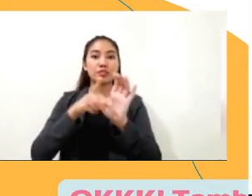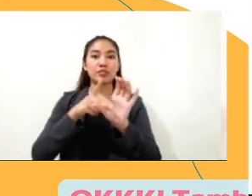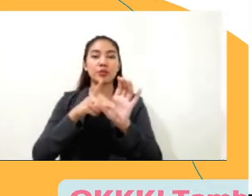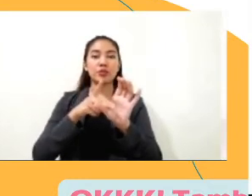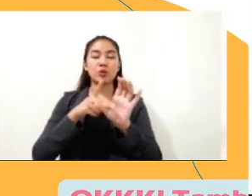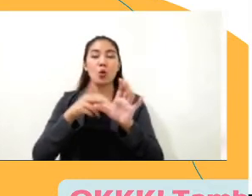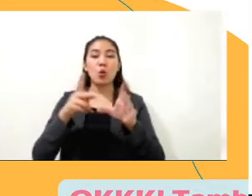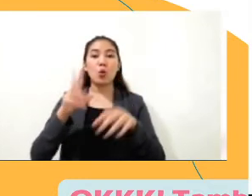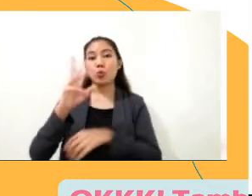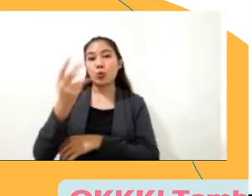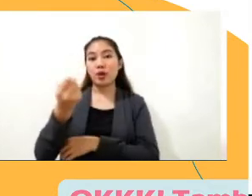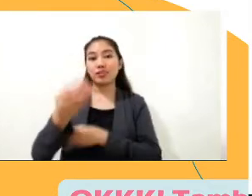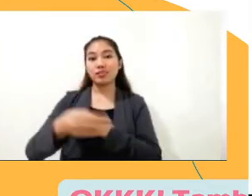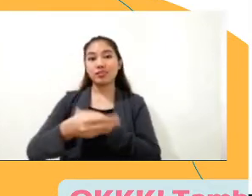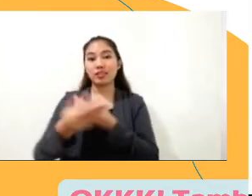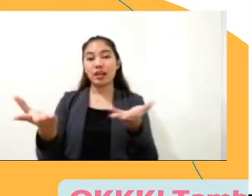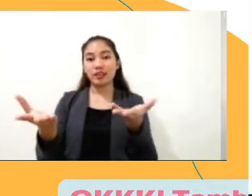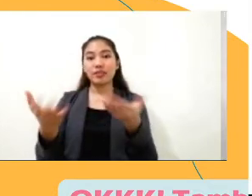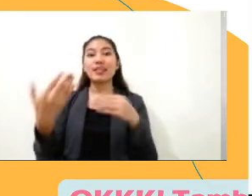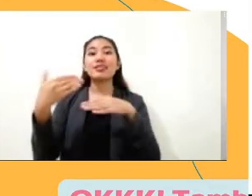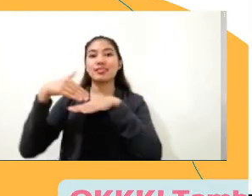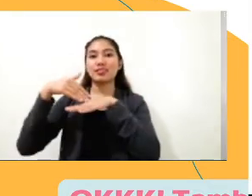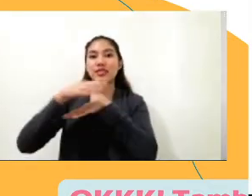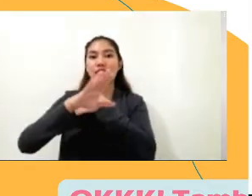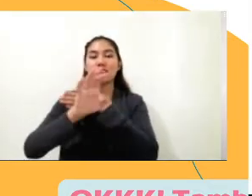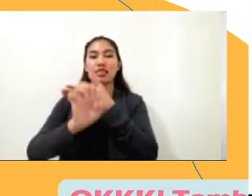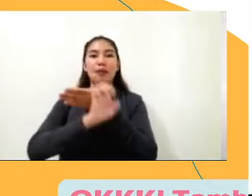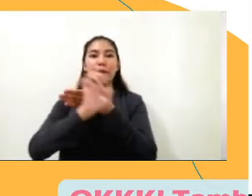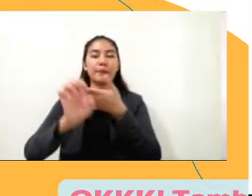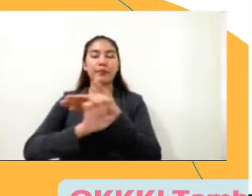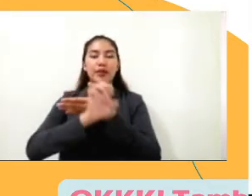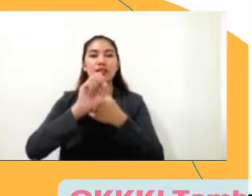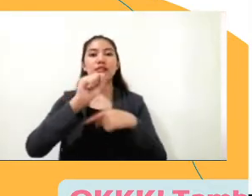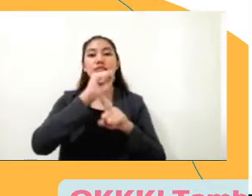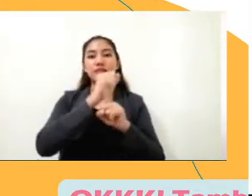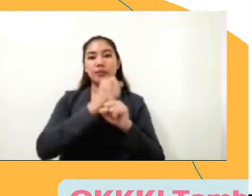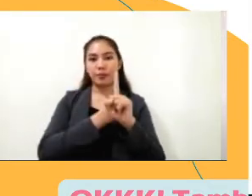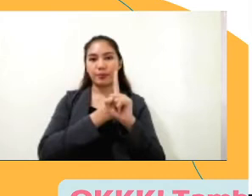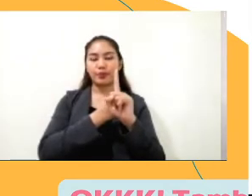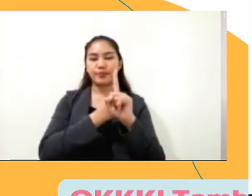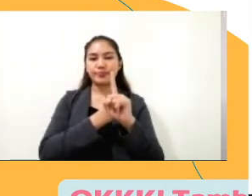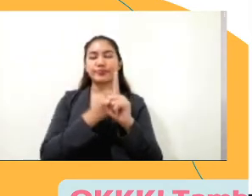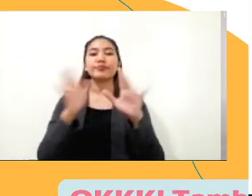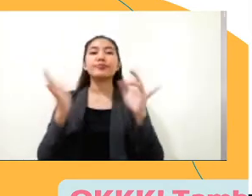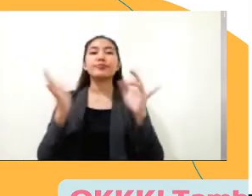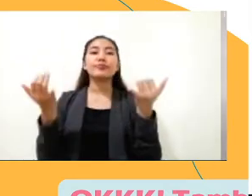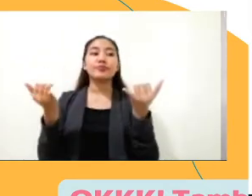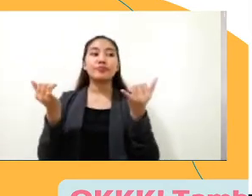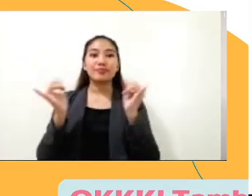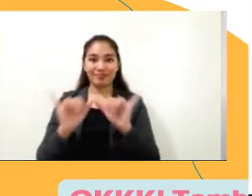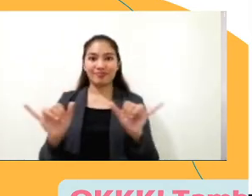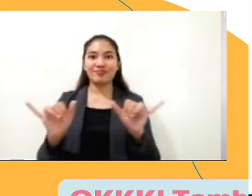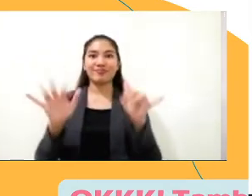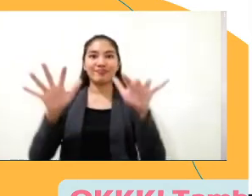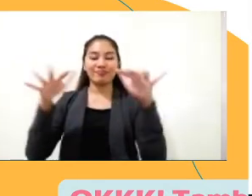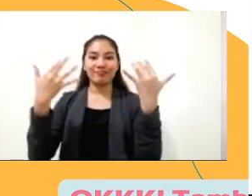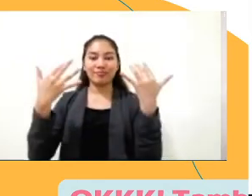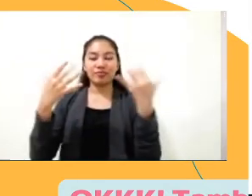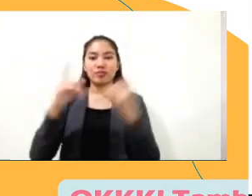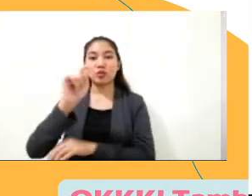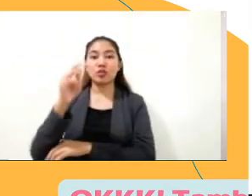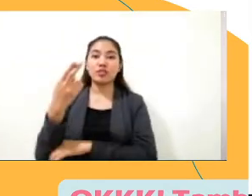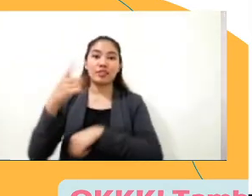may bibigay po ito sa ating mga email sa darating na September. At manatiling nakatutok tuwing Huwebes ng hapon, 4 o'clock